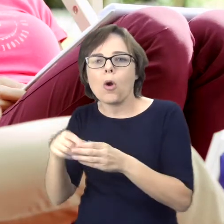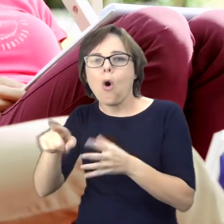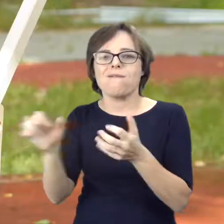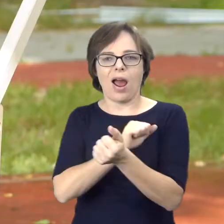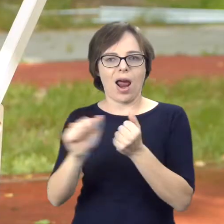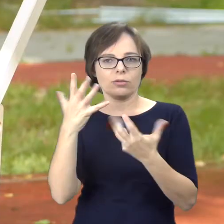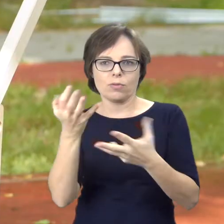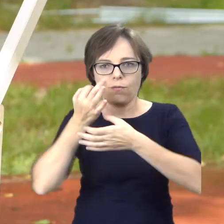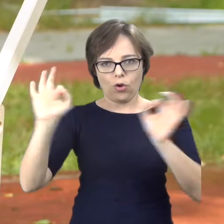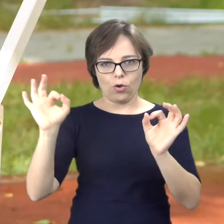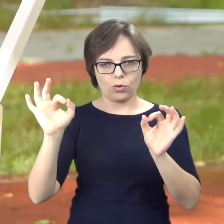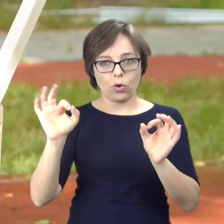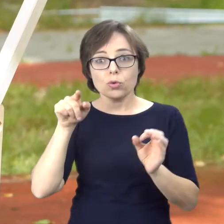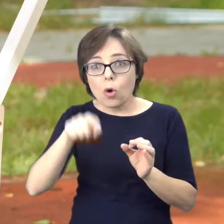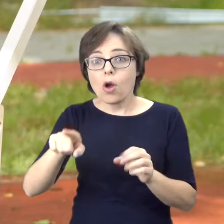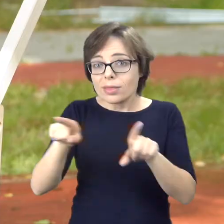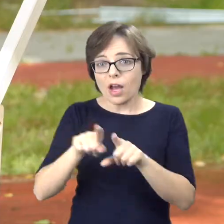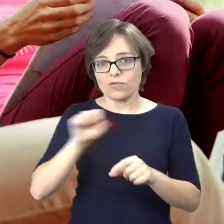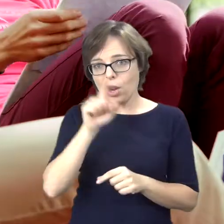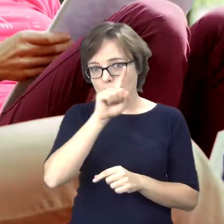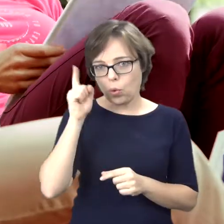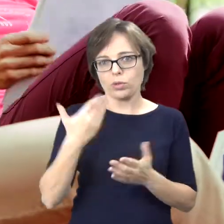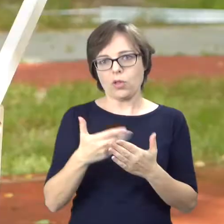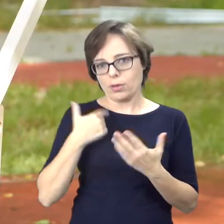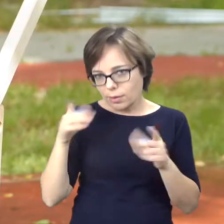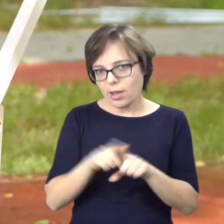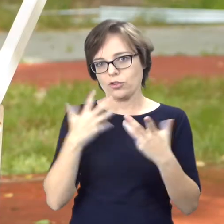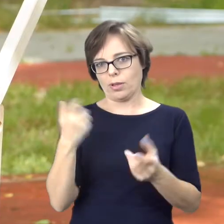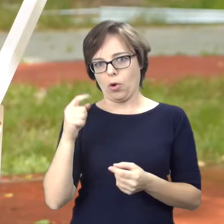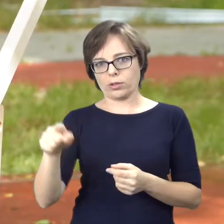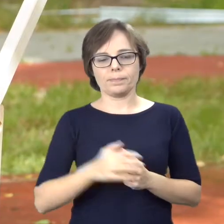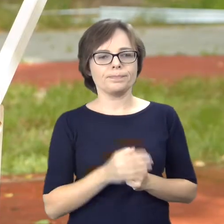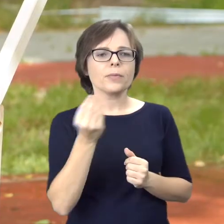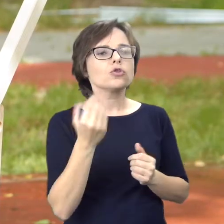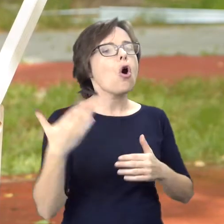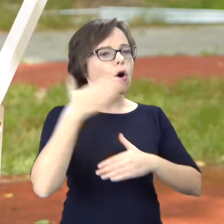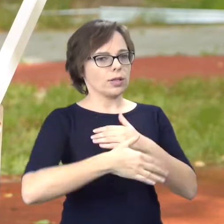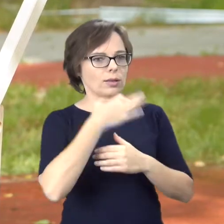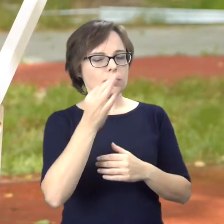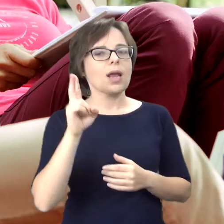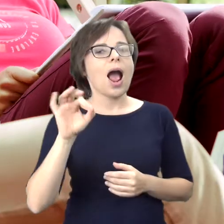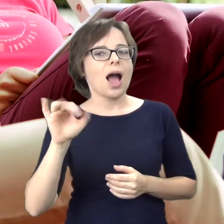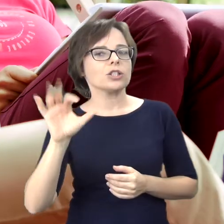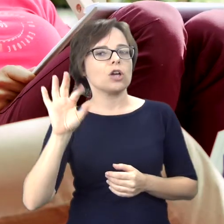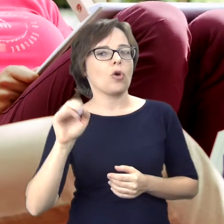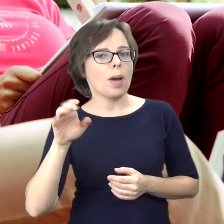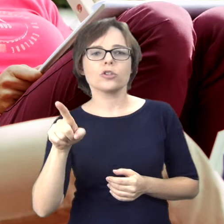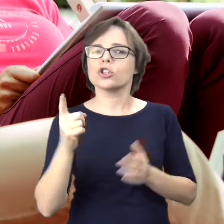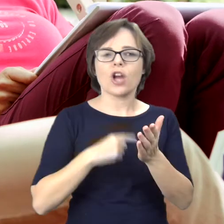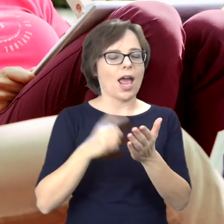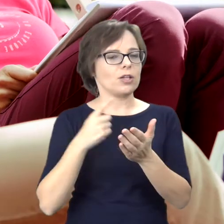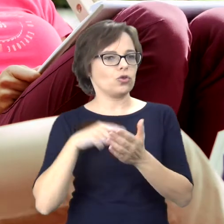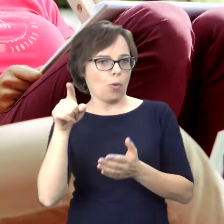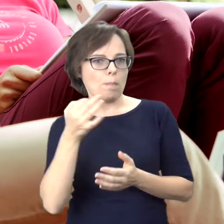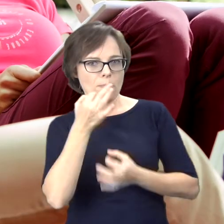swoją niezależność, o swoją autonomię, bo tam też są fajni ludzie i fajne historie. Ostatnie pytanie. Takie pytanie, które zadaje Kasia Stoparczyk bardzo często w swojej audycji. Ono mi się